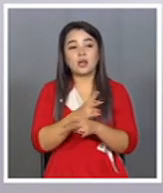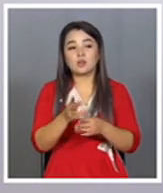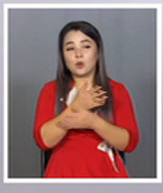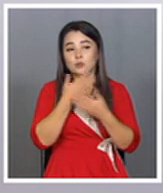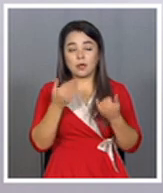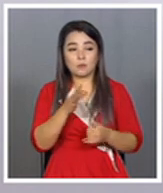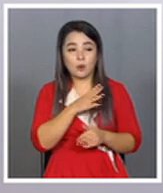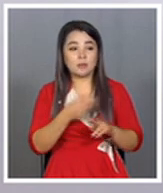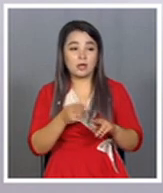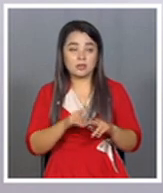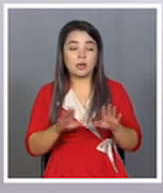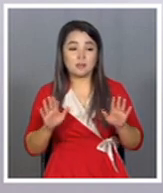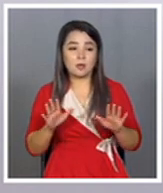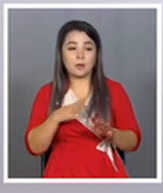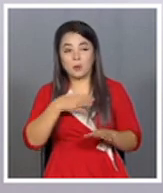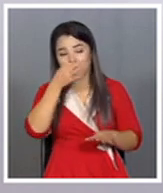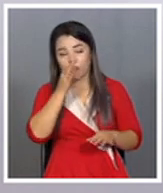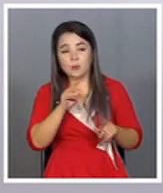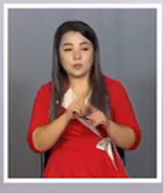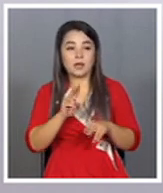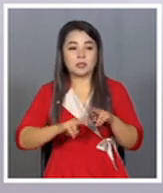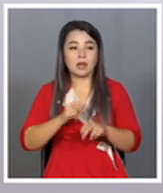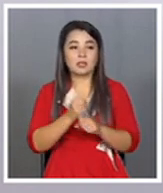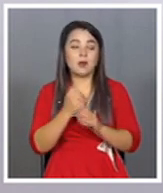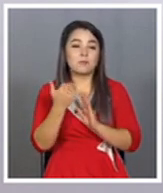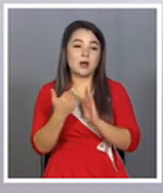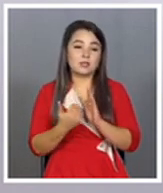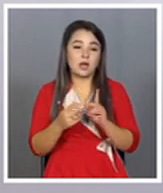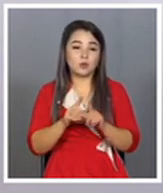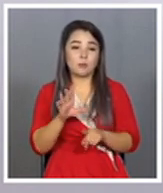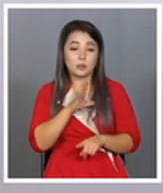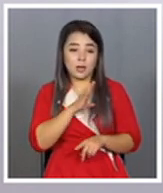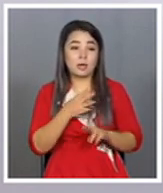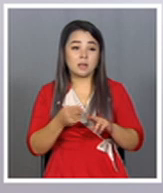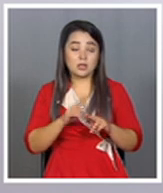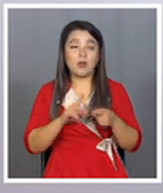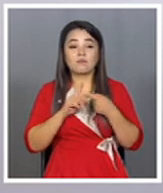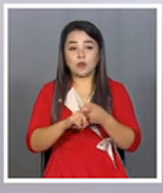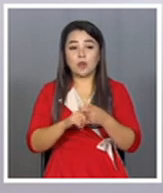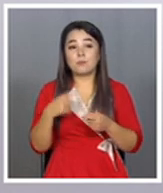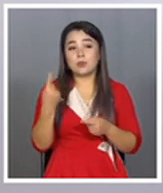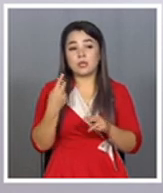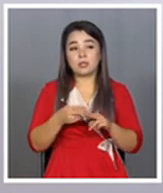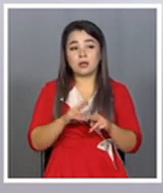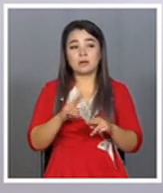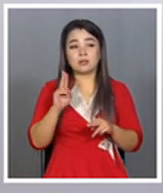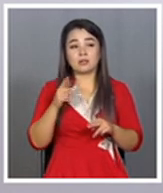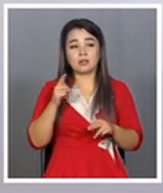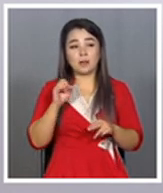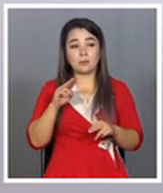болатын. Ол жай ғана тәжірибе ретінде жасалған бағдарламалар болатын. Сондай вирустардың бірі крэпер